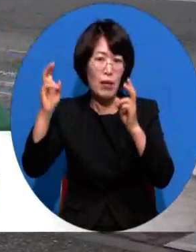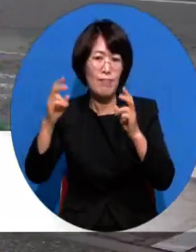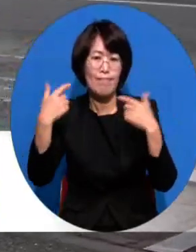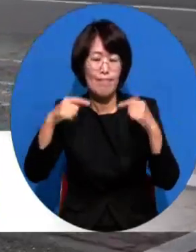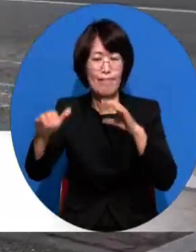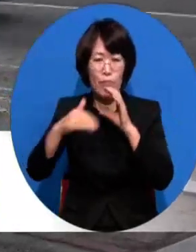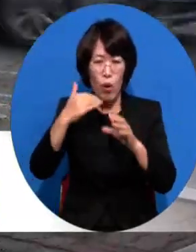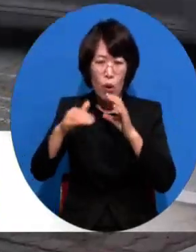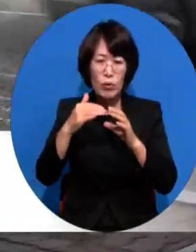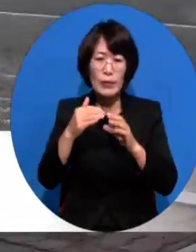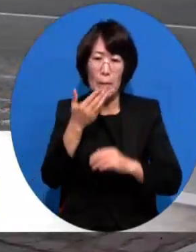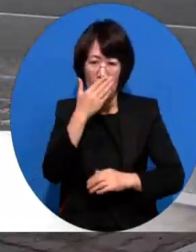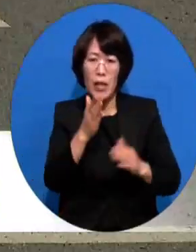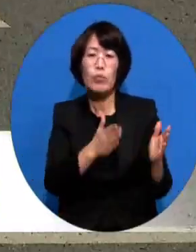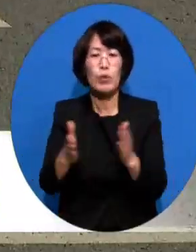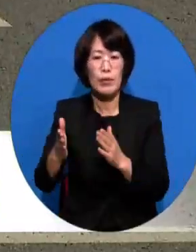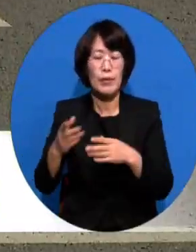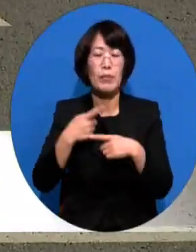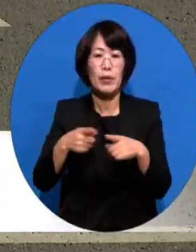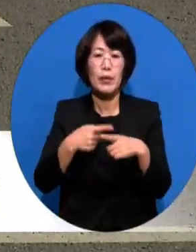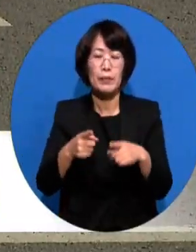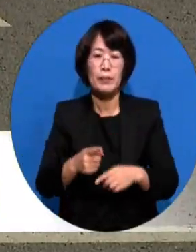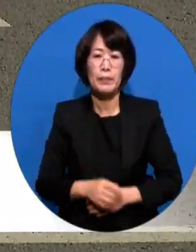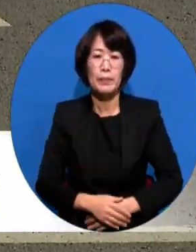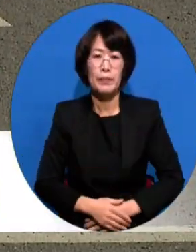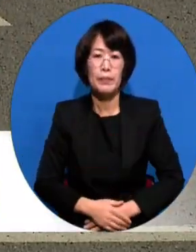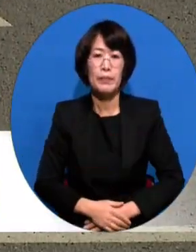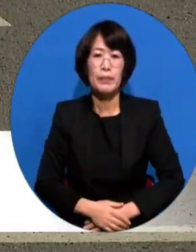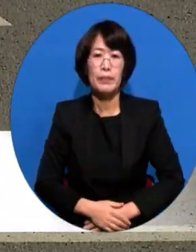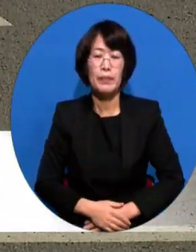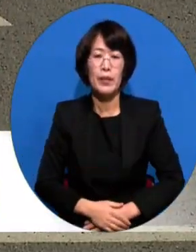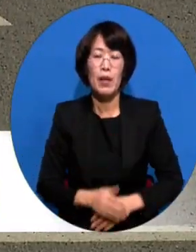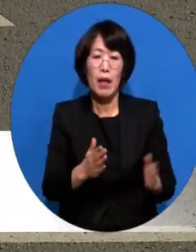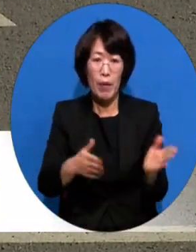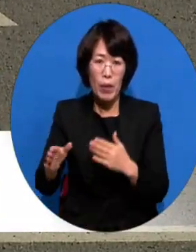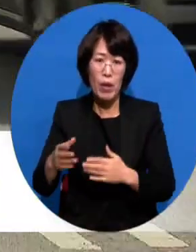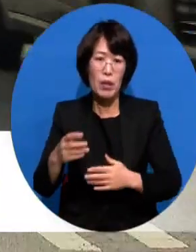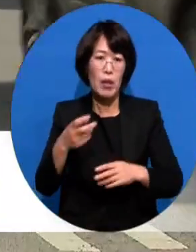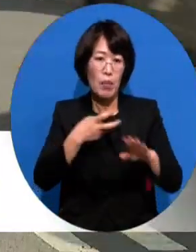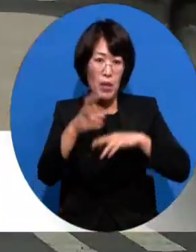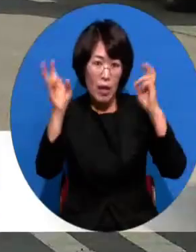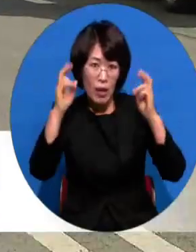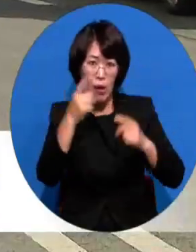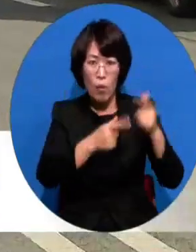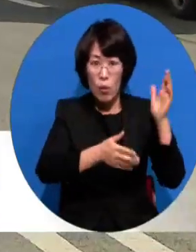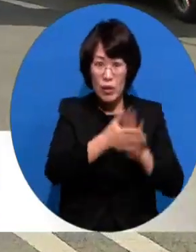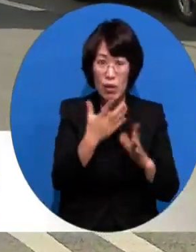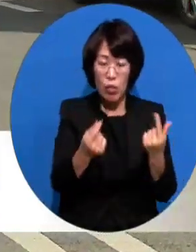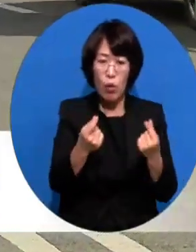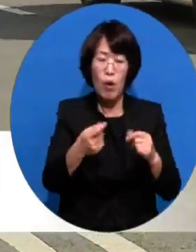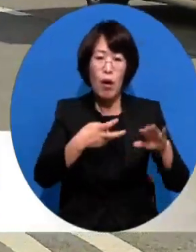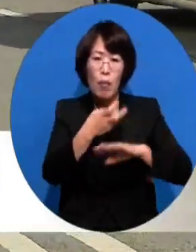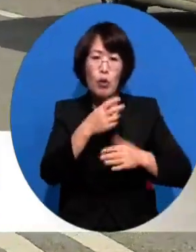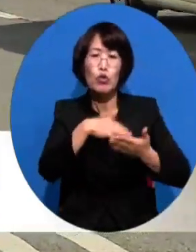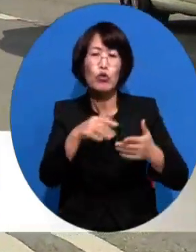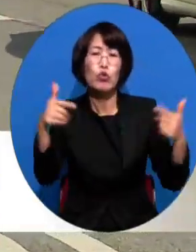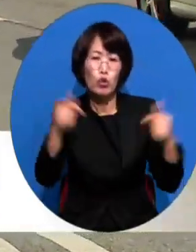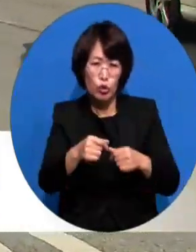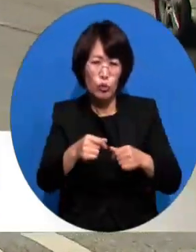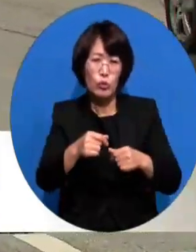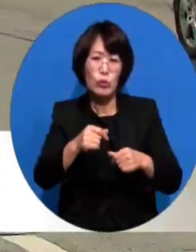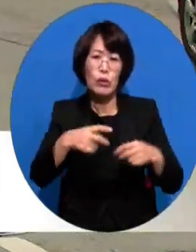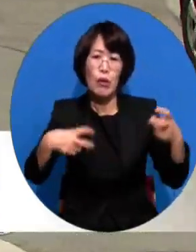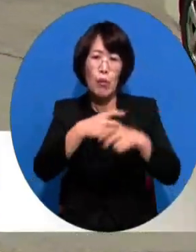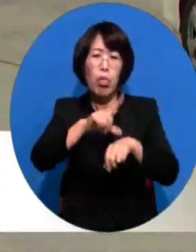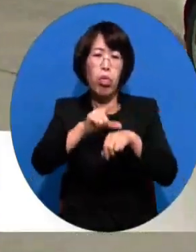상시 소통 창구가 마련된 것으로 평가하고 있습니다. 한편 퇴원 유진은 목포시와 버스 감차, 운행 횟수